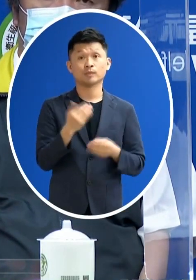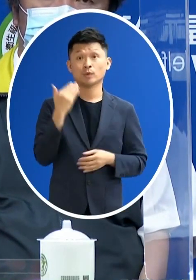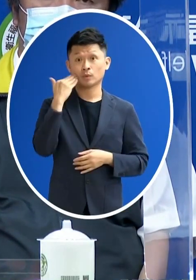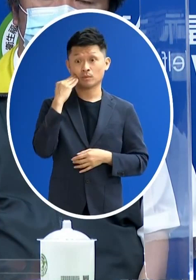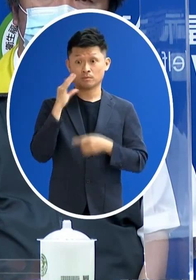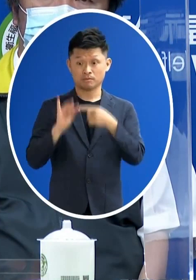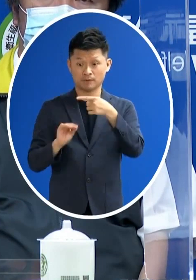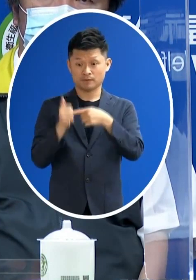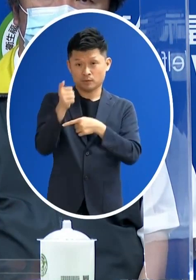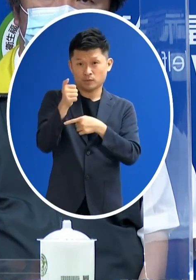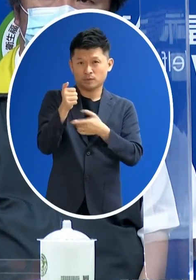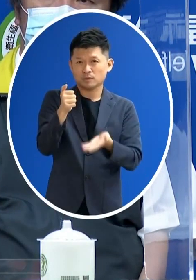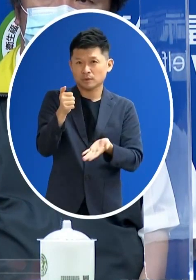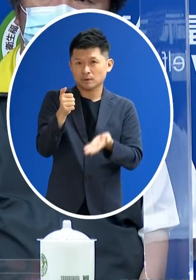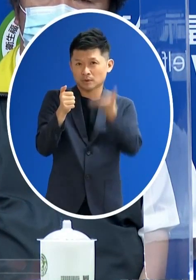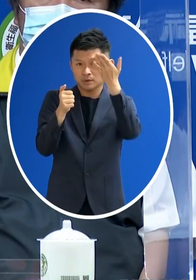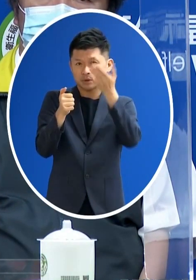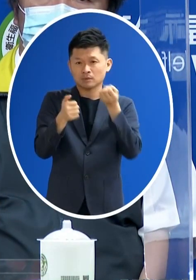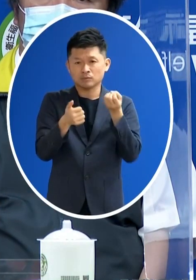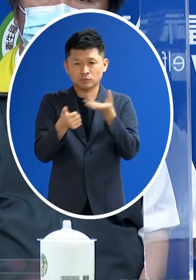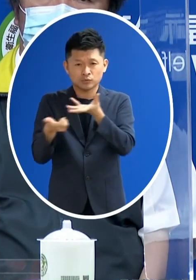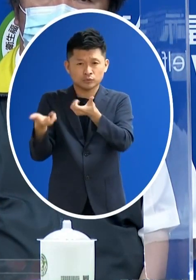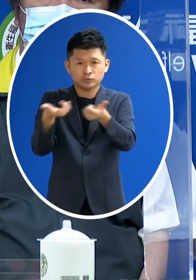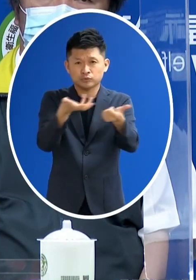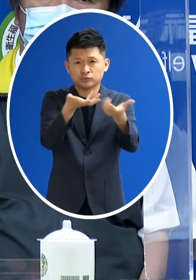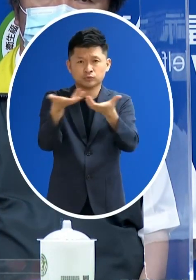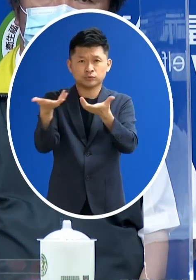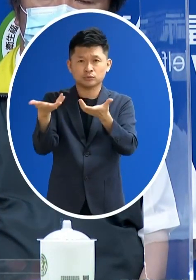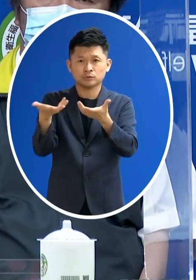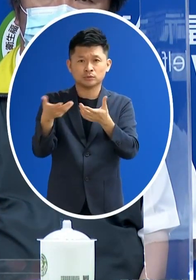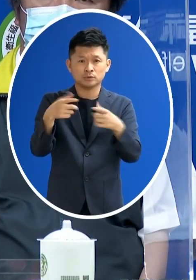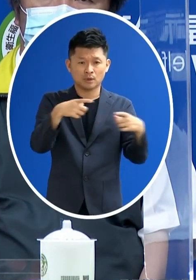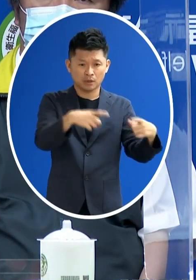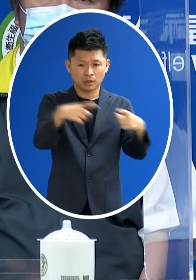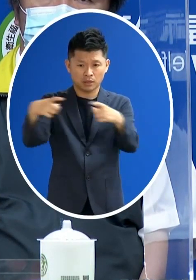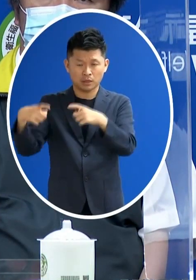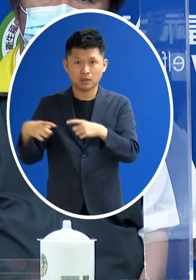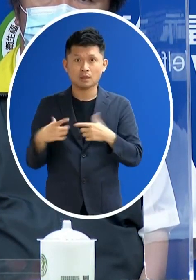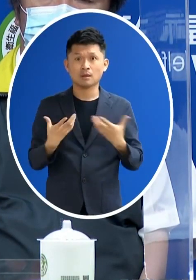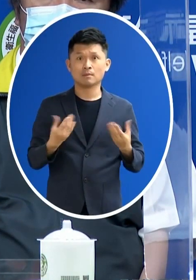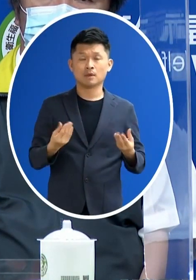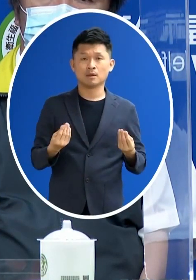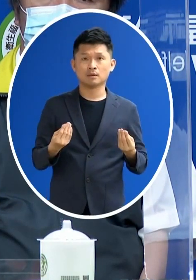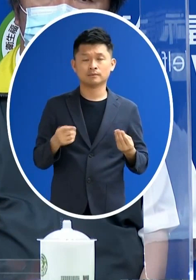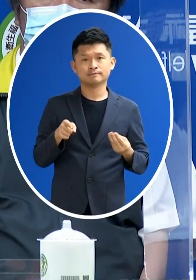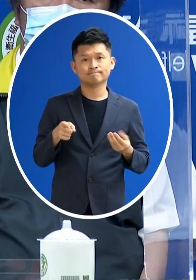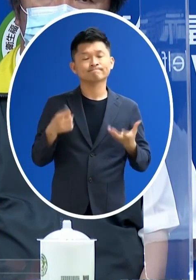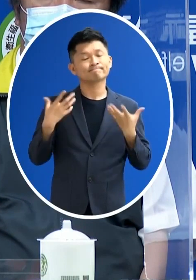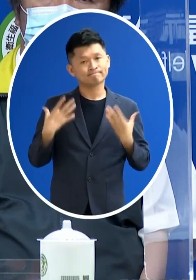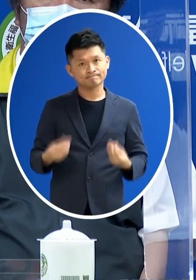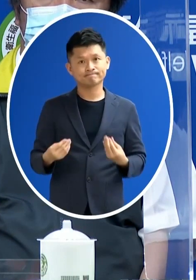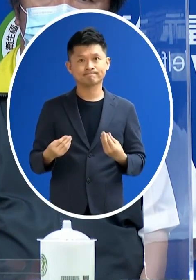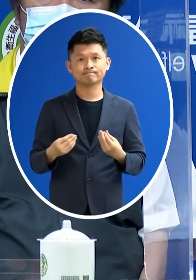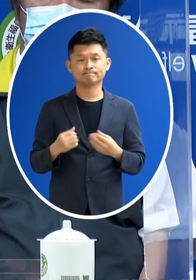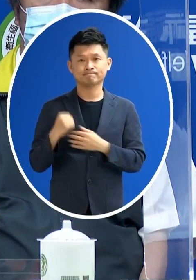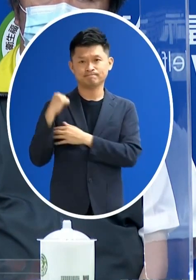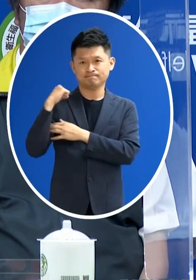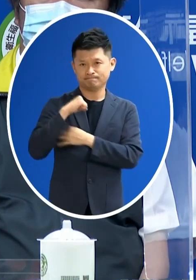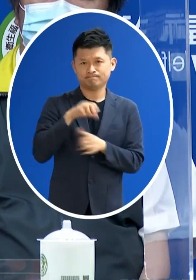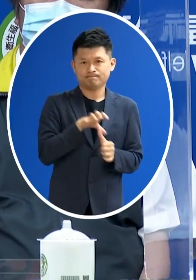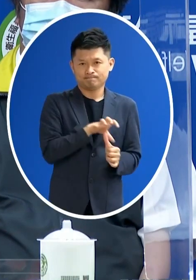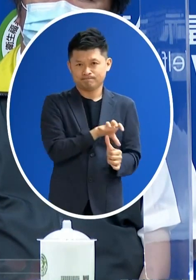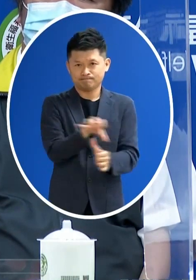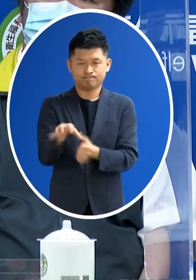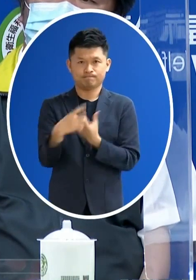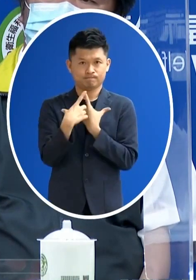有50%以上都没有传播链，好，那事实上就是很多发了。哦，那时候也不得不采取比较强硬的措